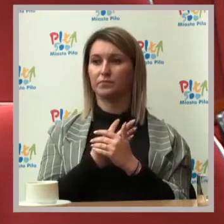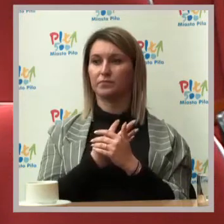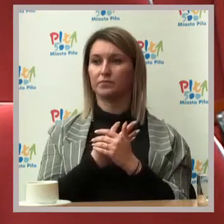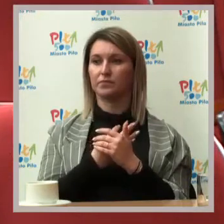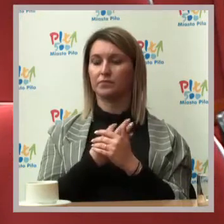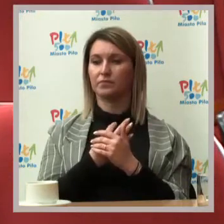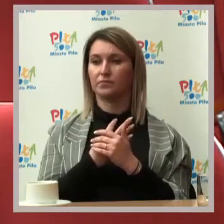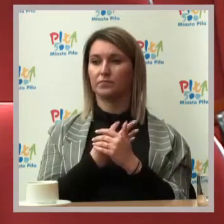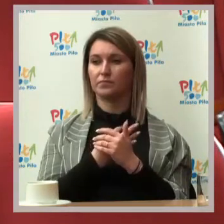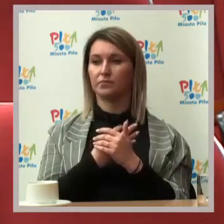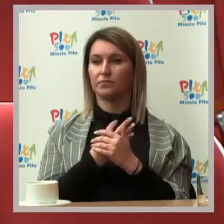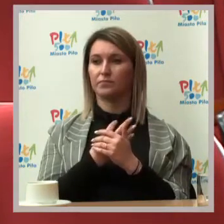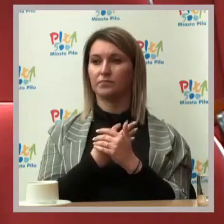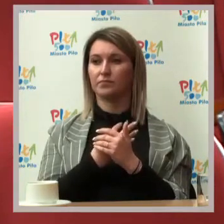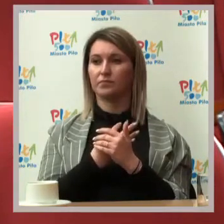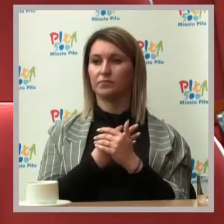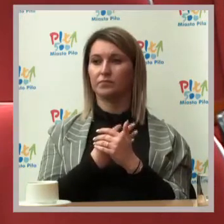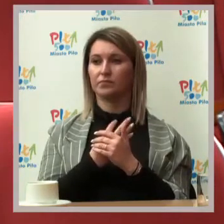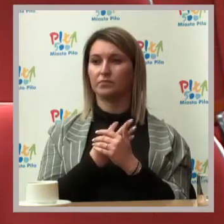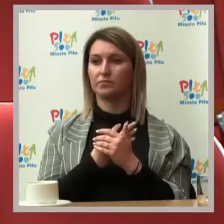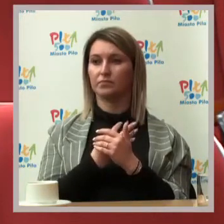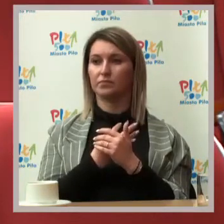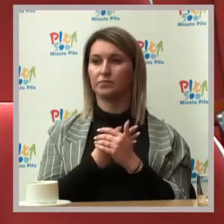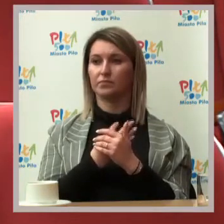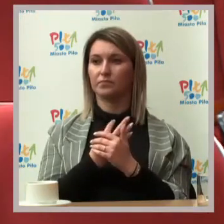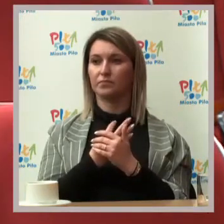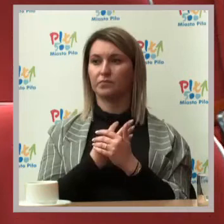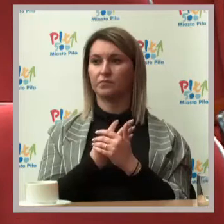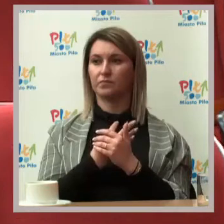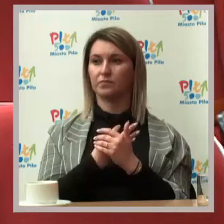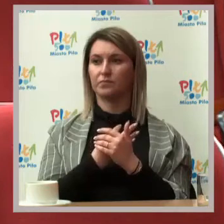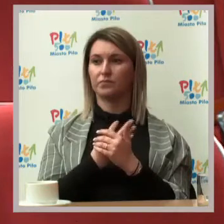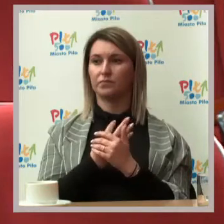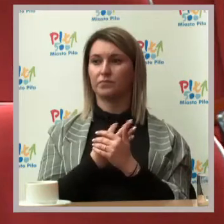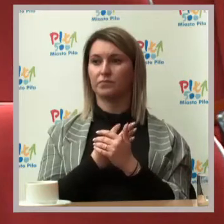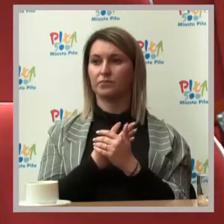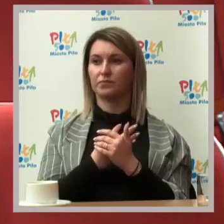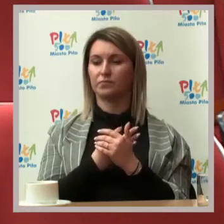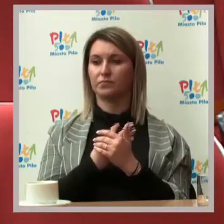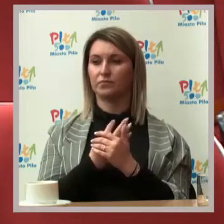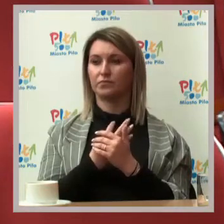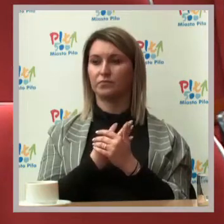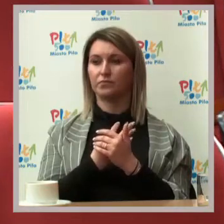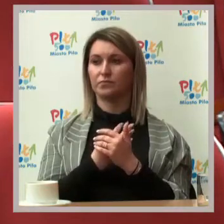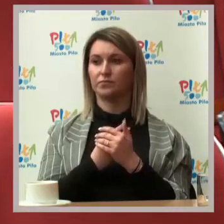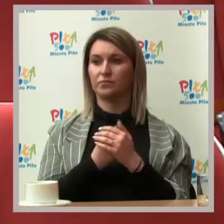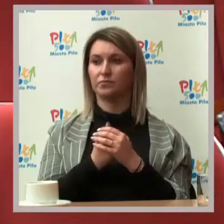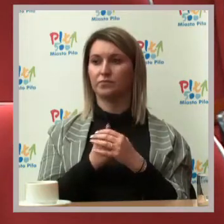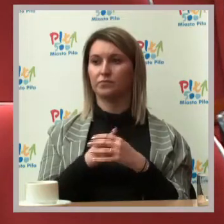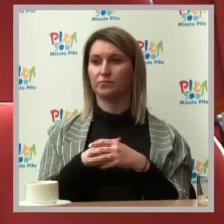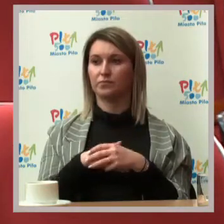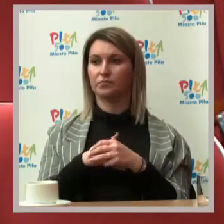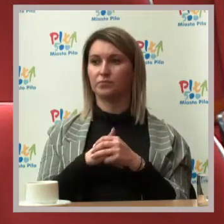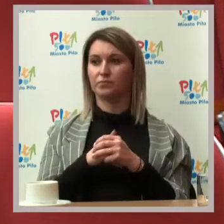roku 2020. W związku z podpisaniem również porozumienia dotyczącego przejęcia